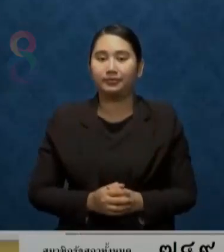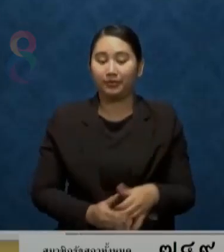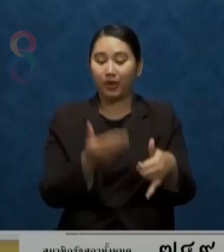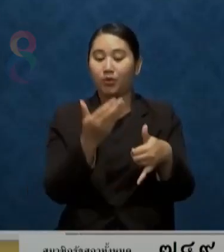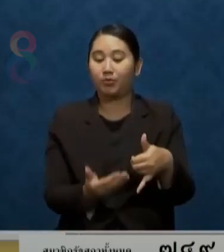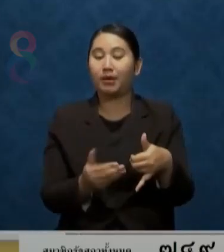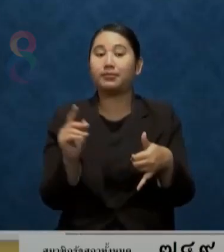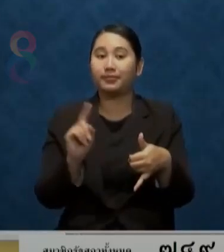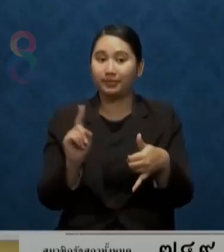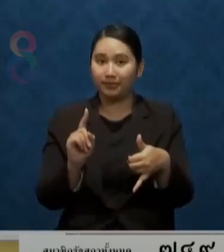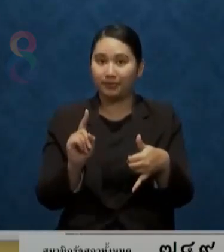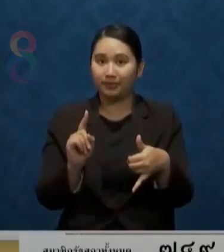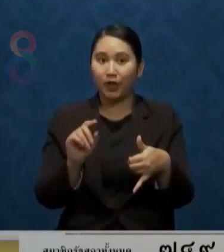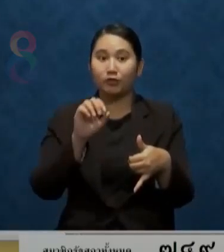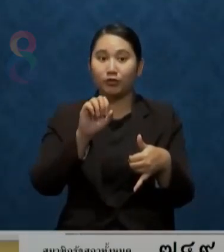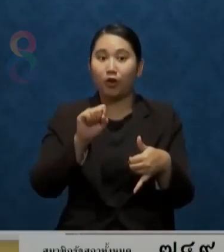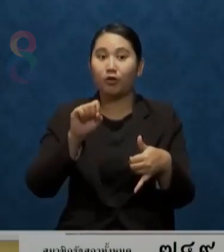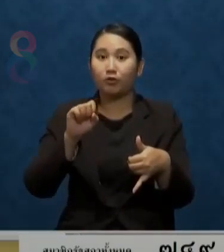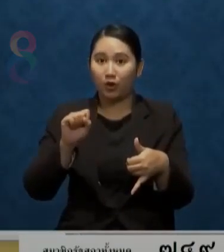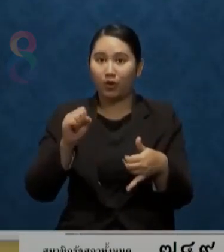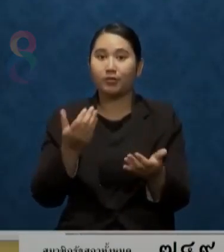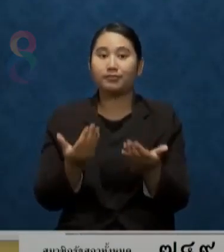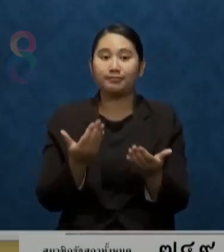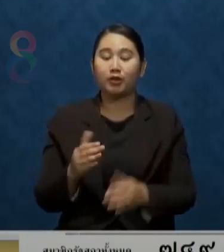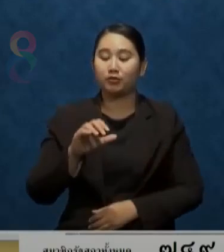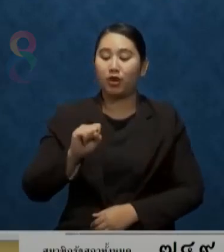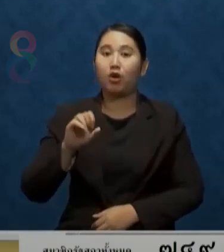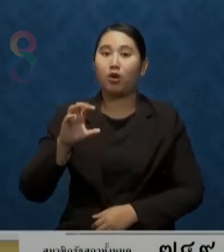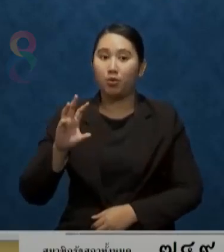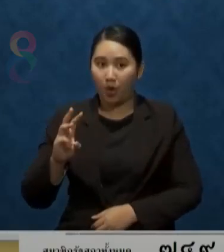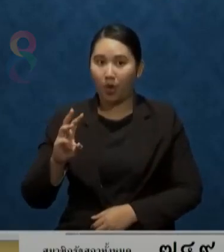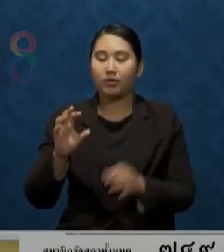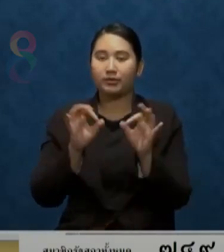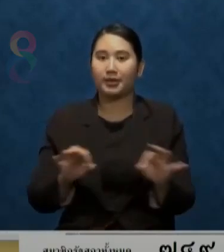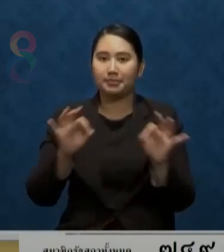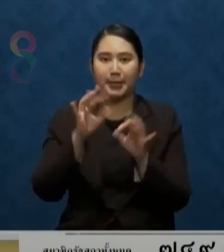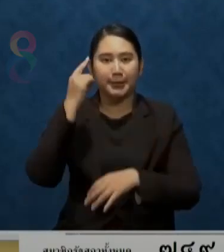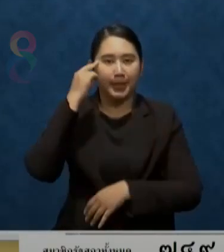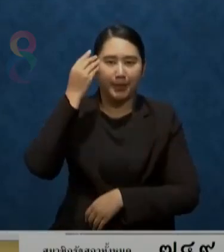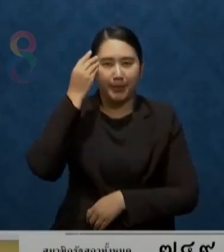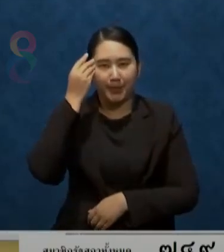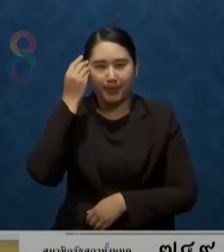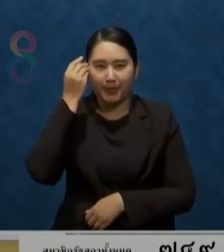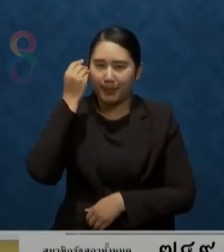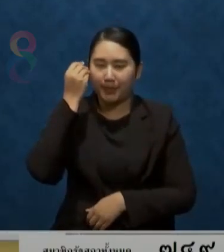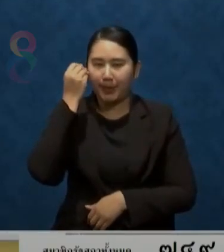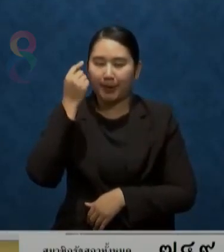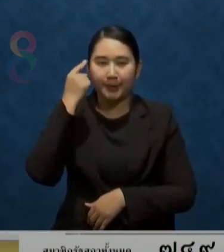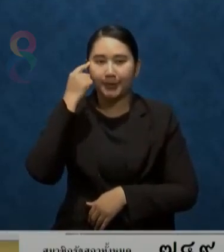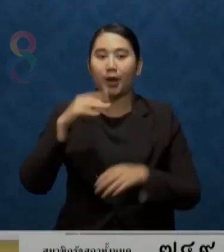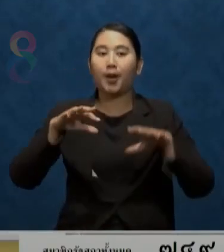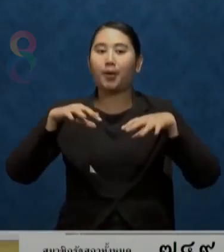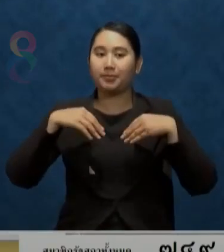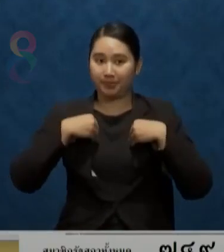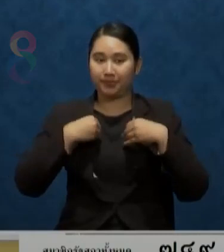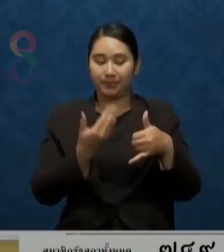คุณสมบัติที่สมาชิกที่สภาหรือสมาชิกสภาผู้แทนราษฎรนะครับต้องใช้ดุลพินิจของท่านเห็นชอบ